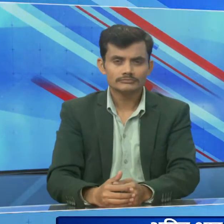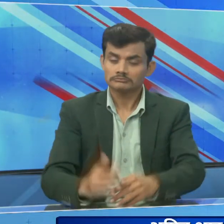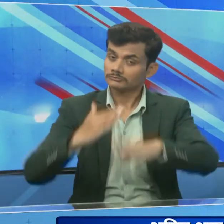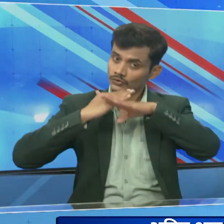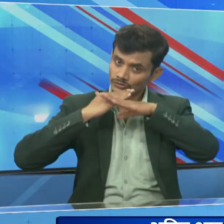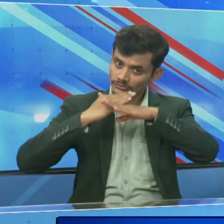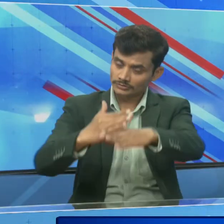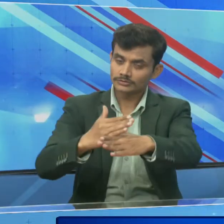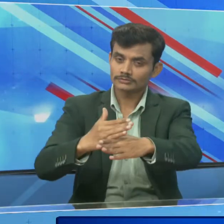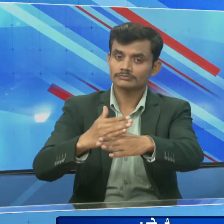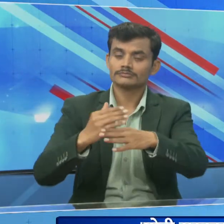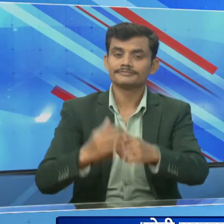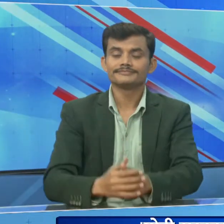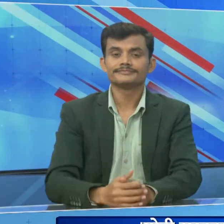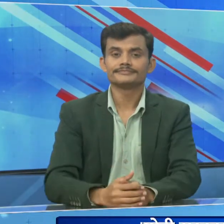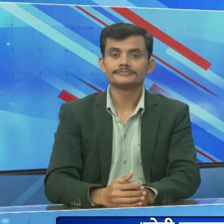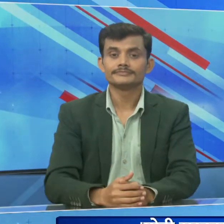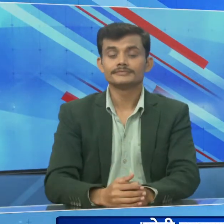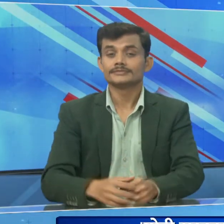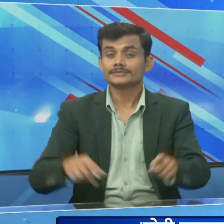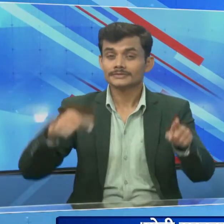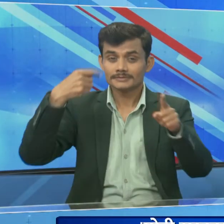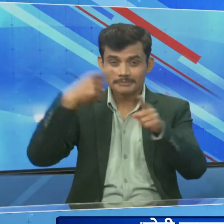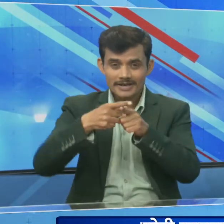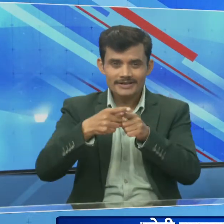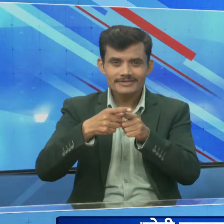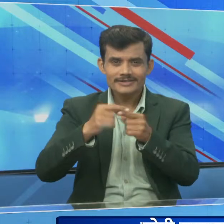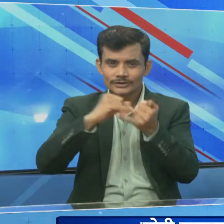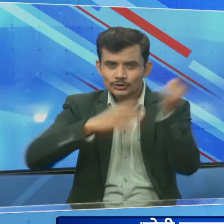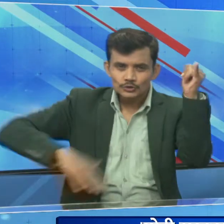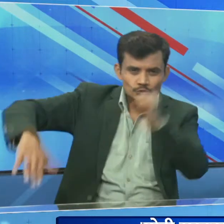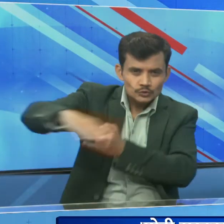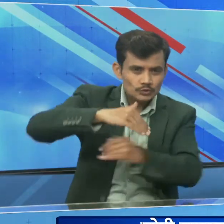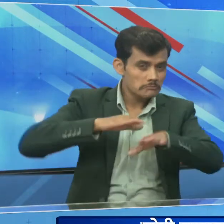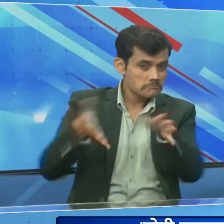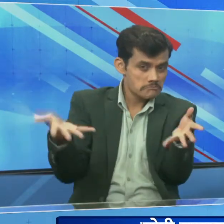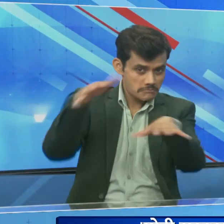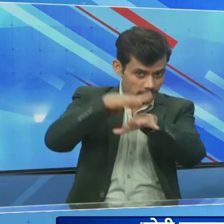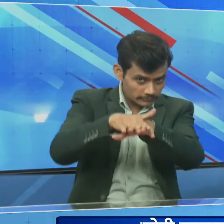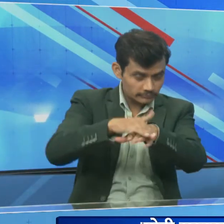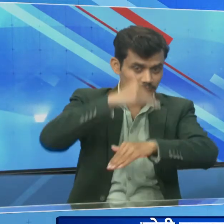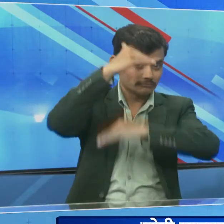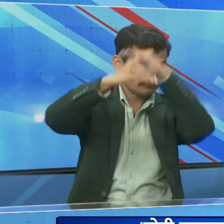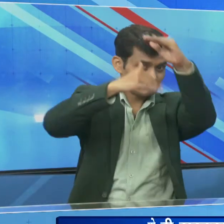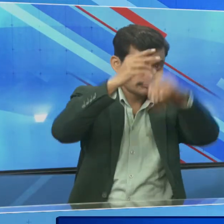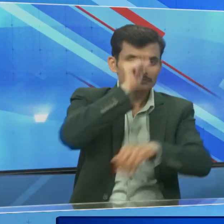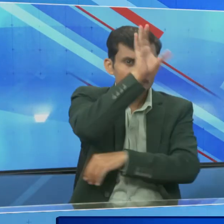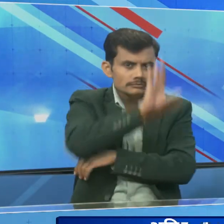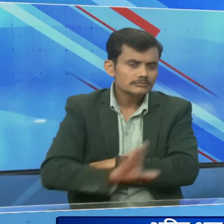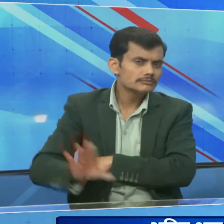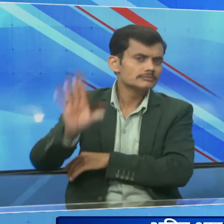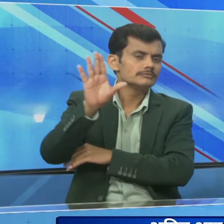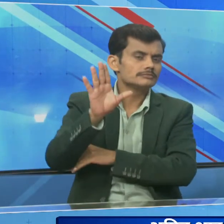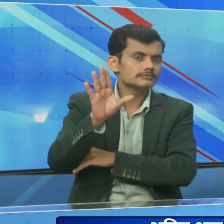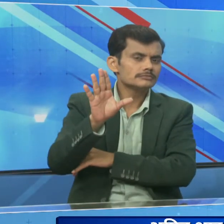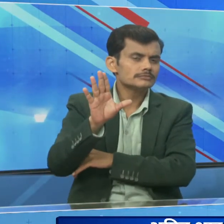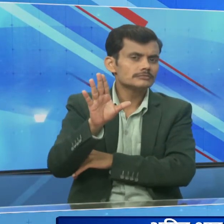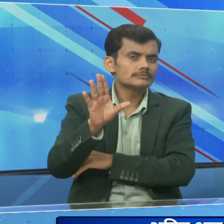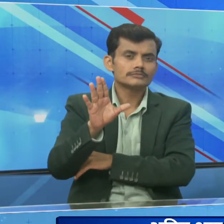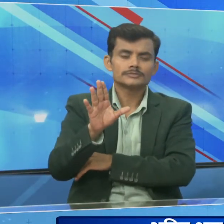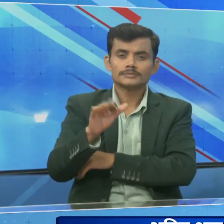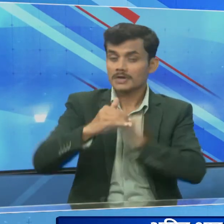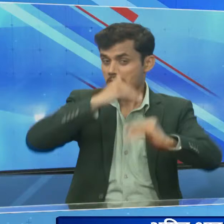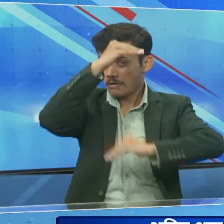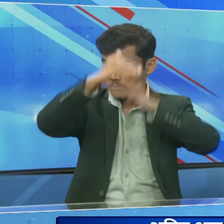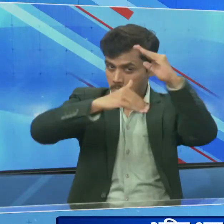सुरक्षा के लिए और समावेशी विकास के लिए देश भर में न केवल विकास